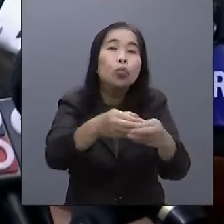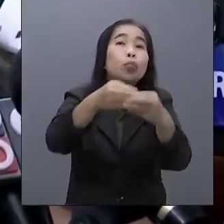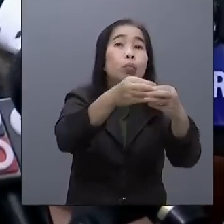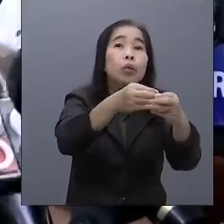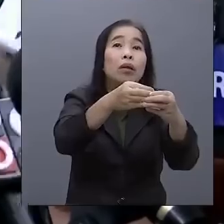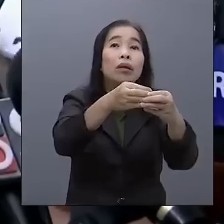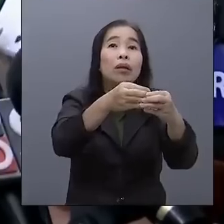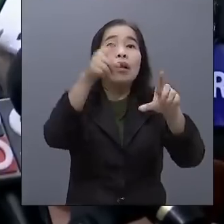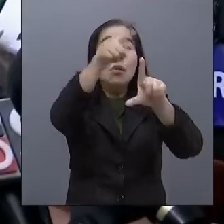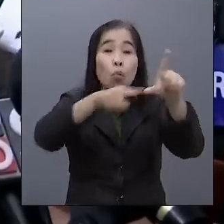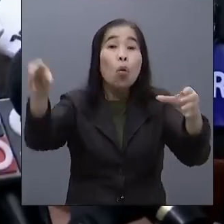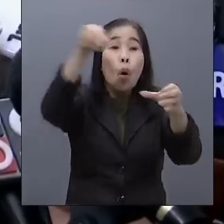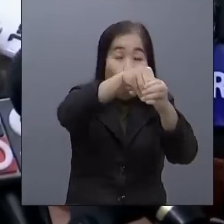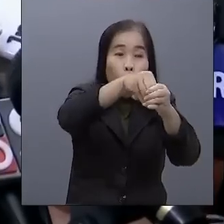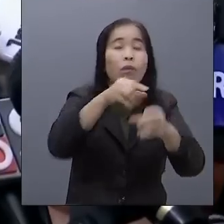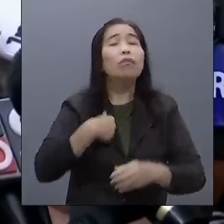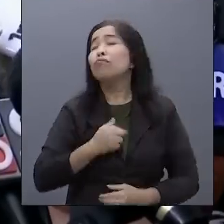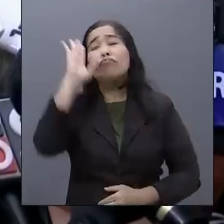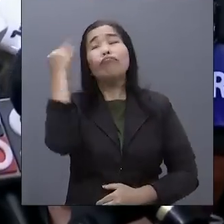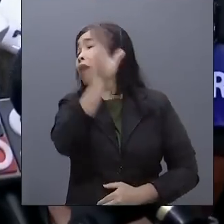พิการก็ไปโหวตครับ